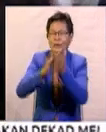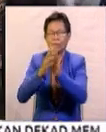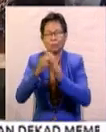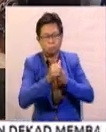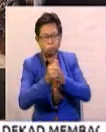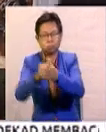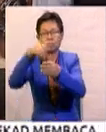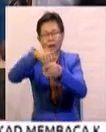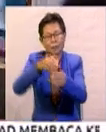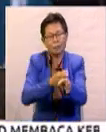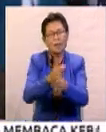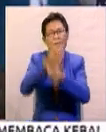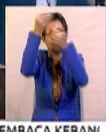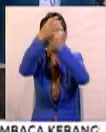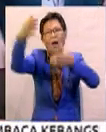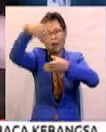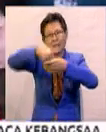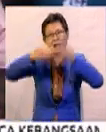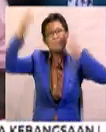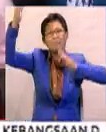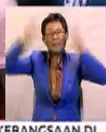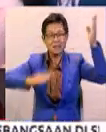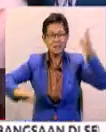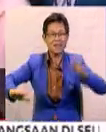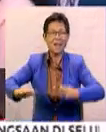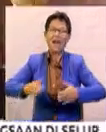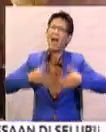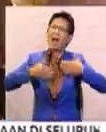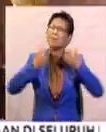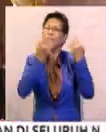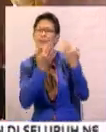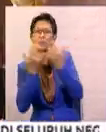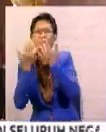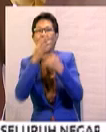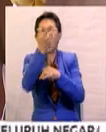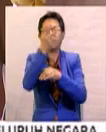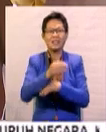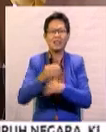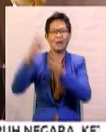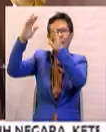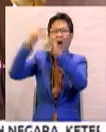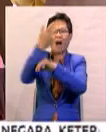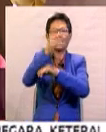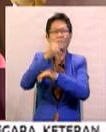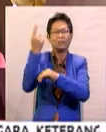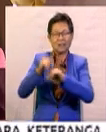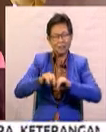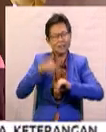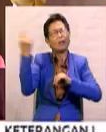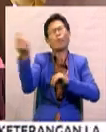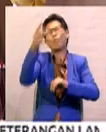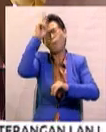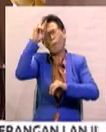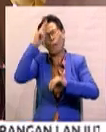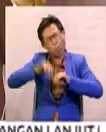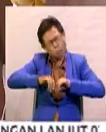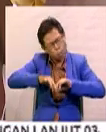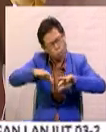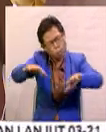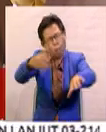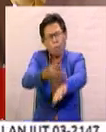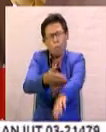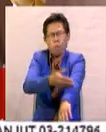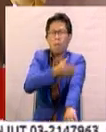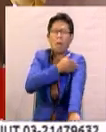peneraju dalam bina penyiaran di dalam Malaysia. Happy birthday RTM. Semoga RTM sentiasa berkembang maju sebagai satu badan